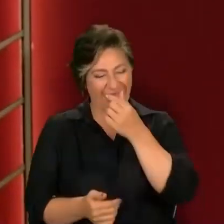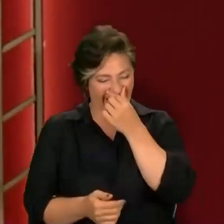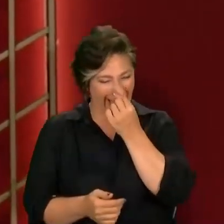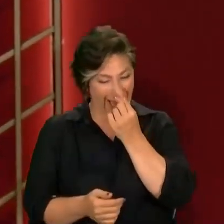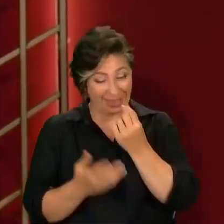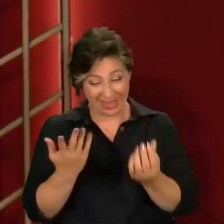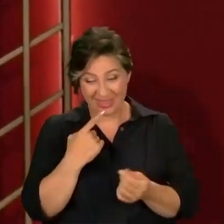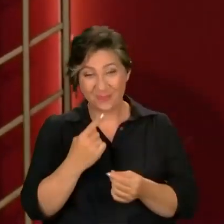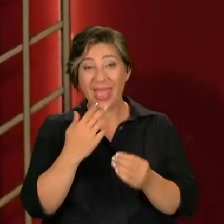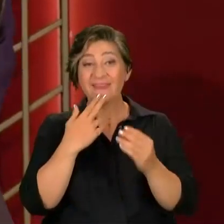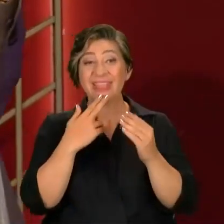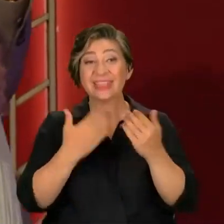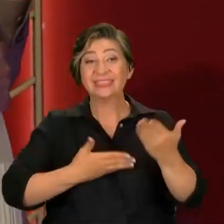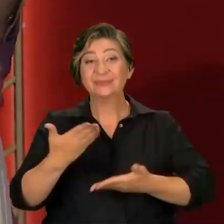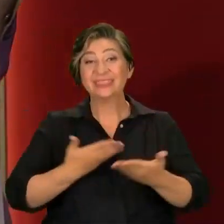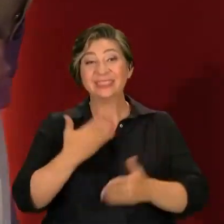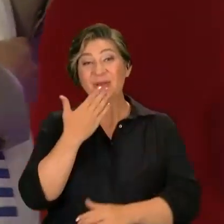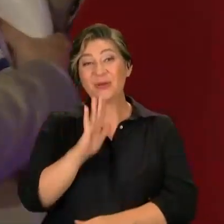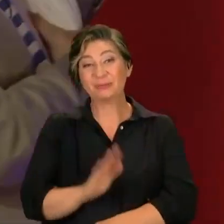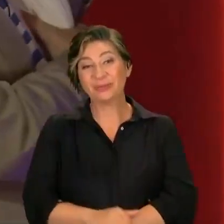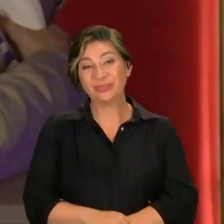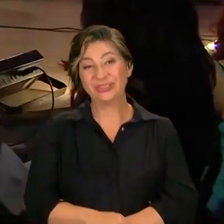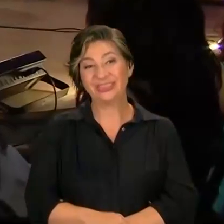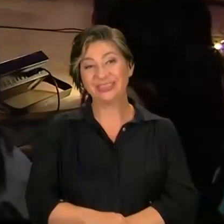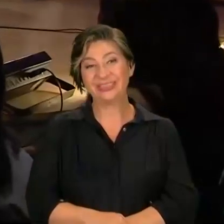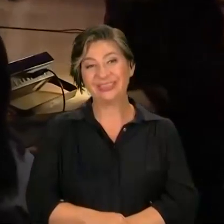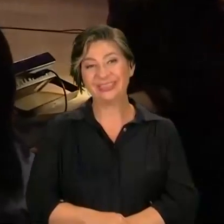Demek ki evde kadınları yokmuş.